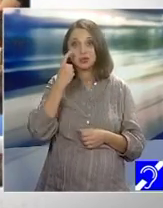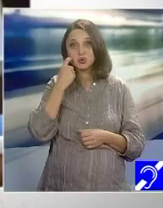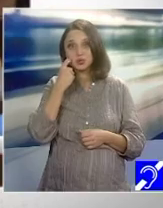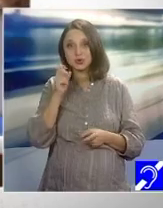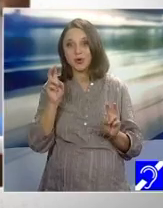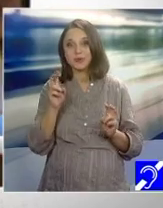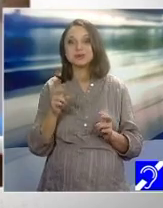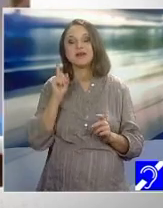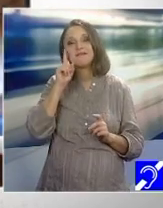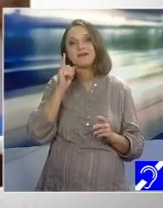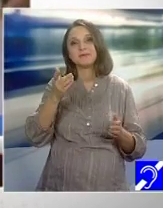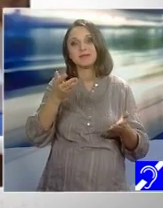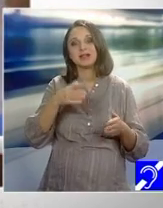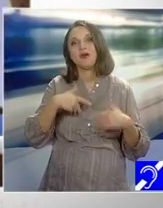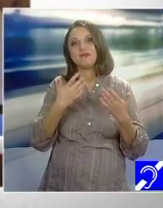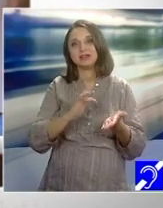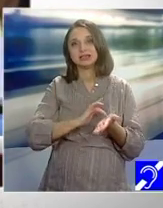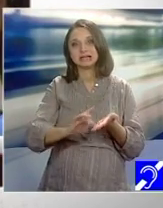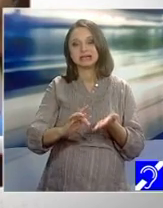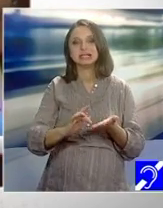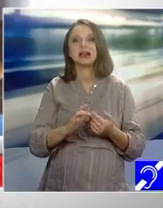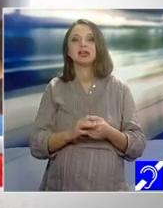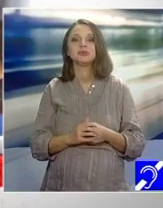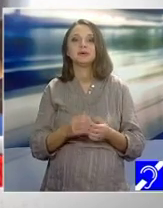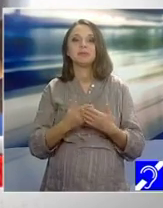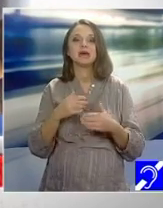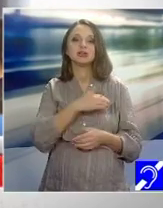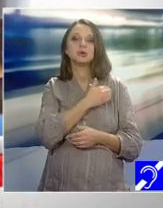oferită gratuit pentru elevii școlii speciale Cosmuța Flora.